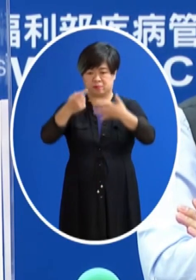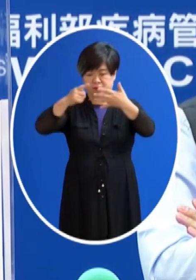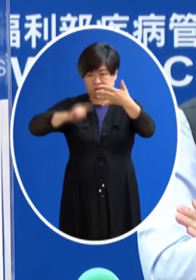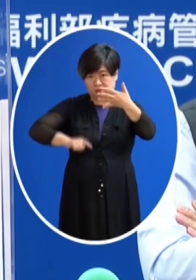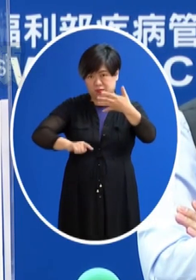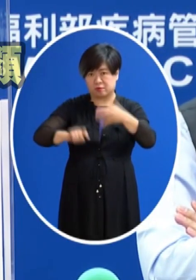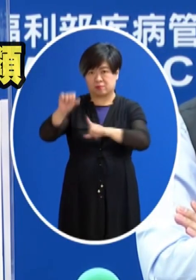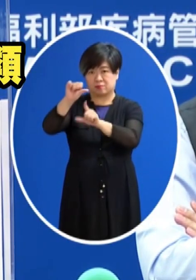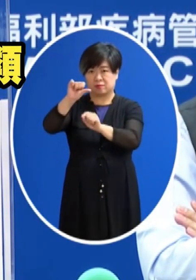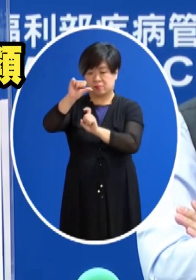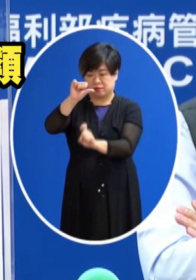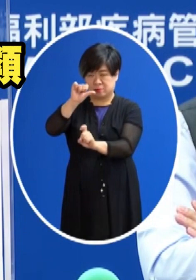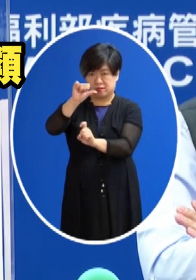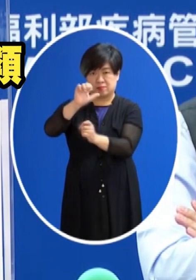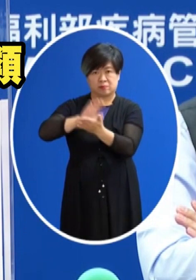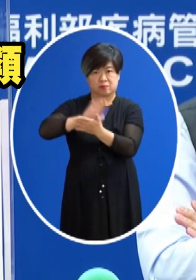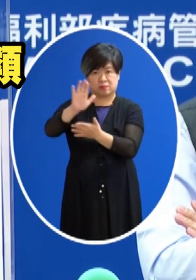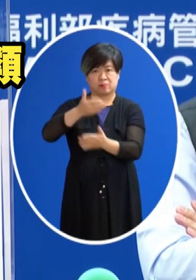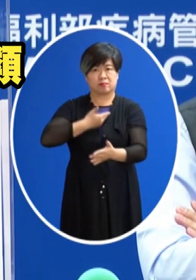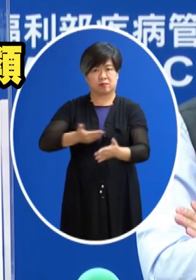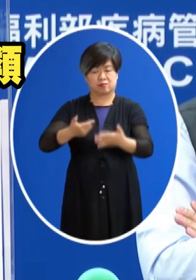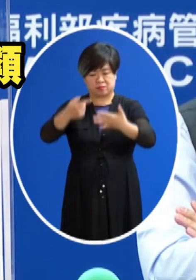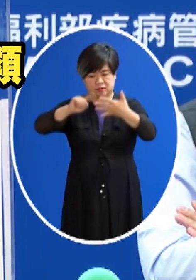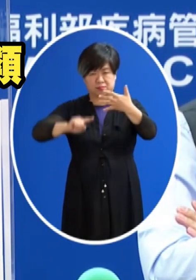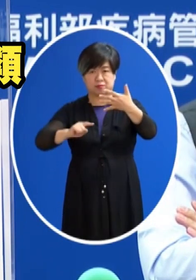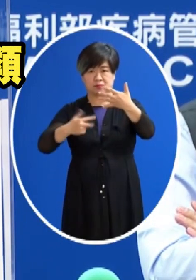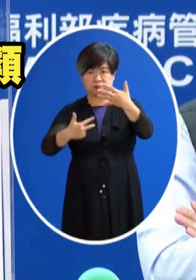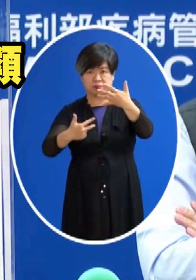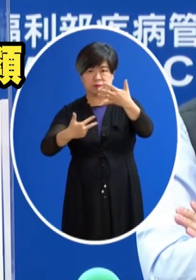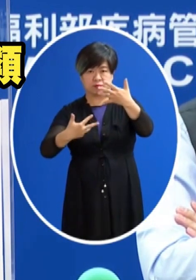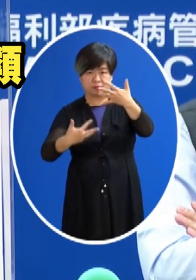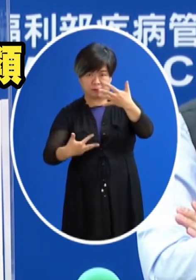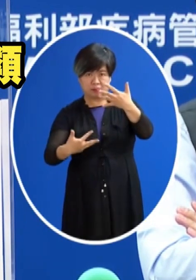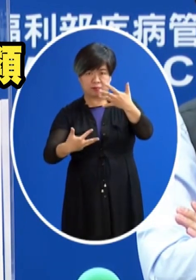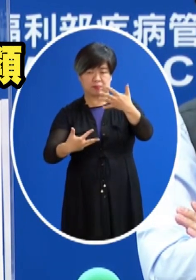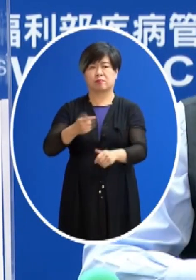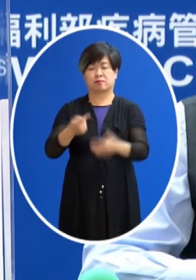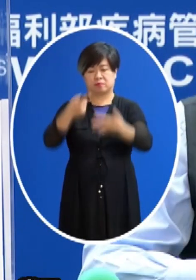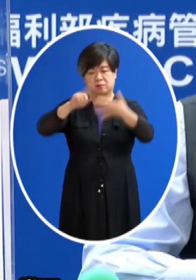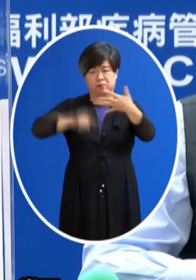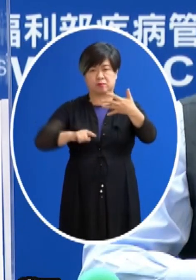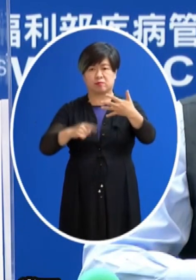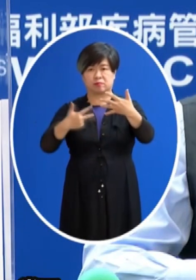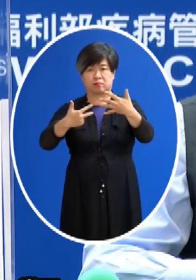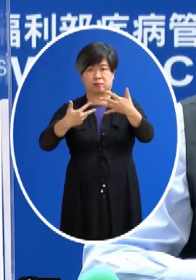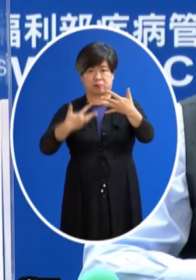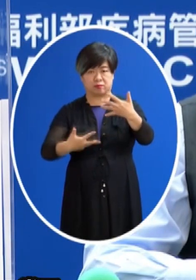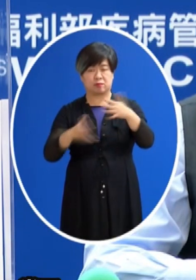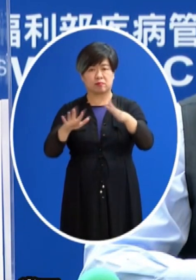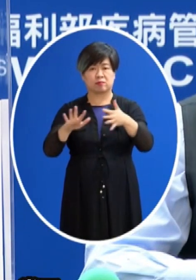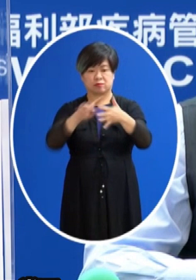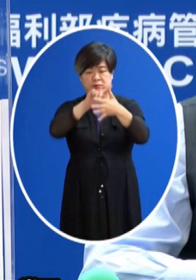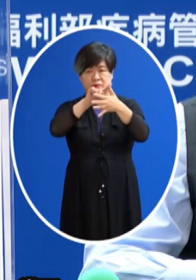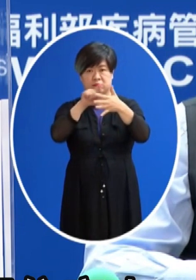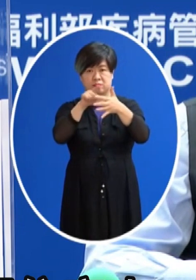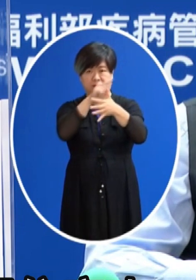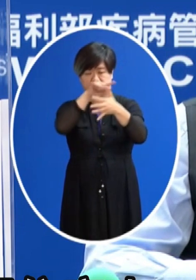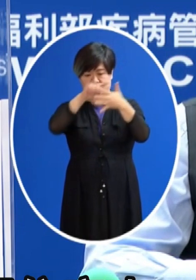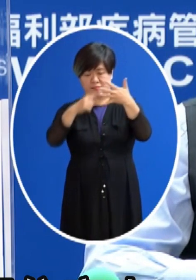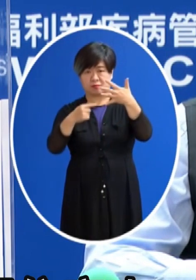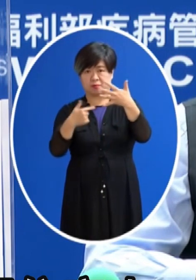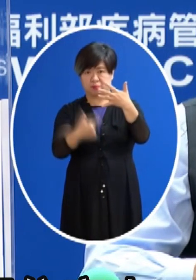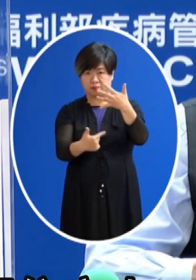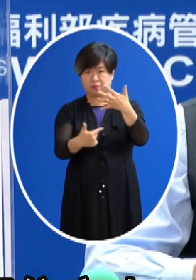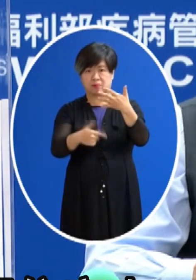5月10号起哈、啊，要在开放第七类跟第八类来施打。现在是开放第一类到第六类，还有外